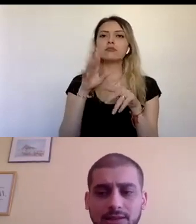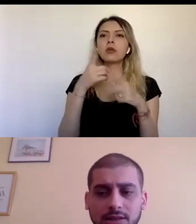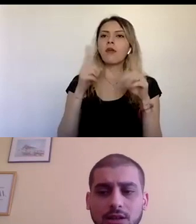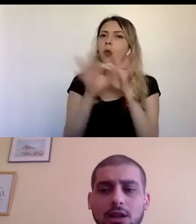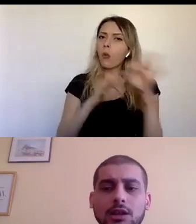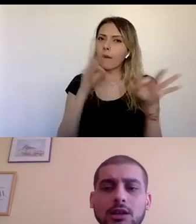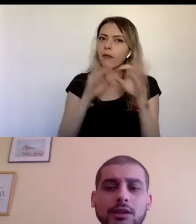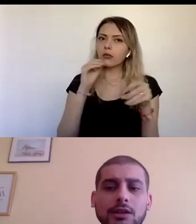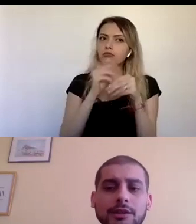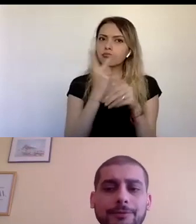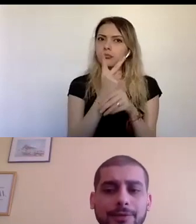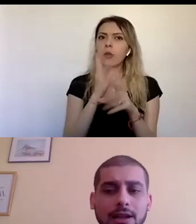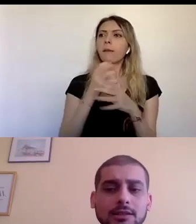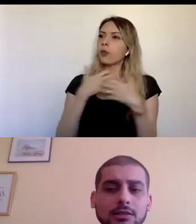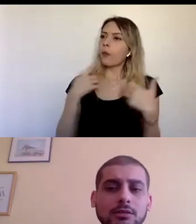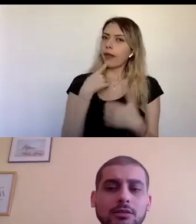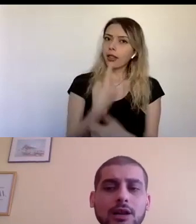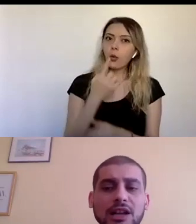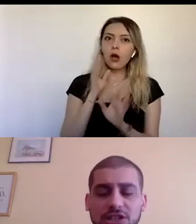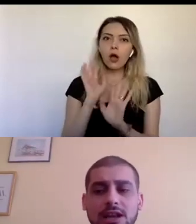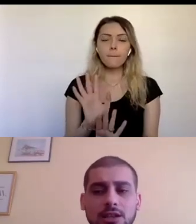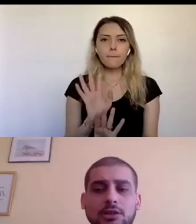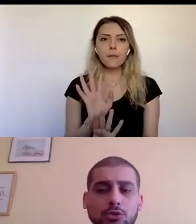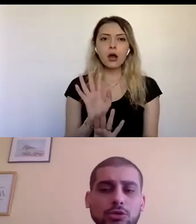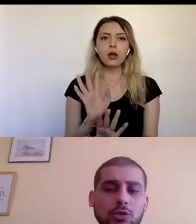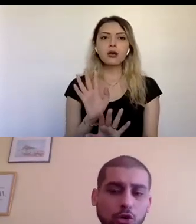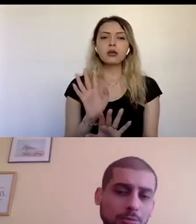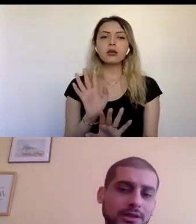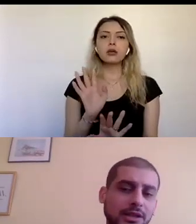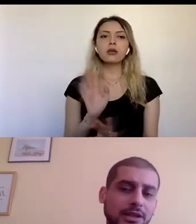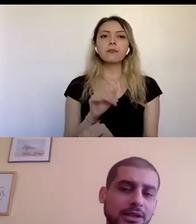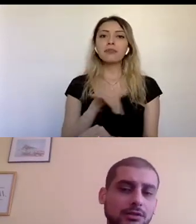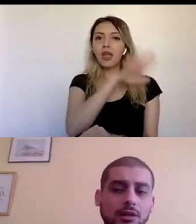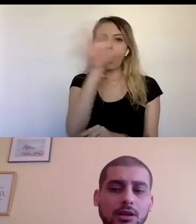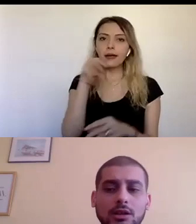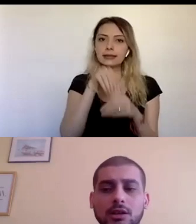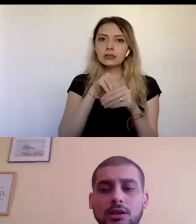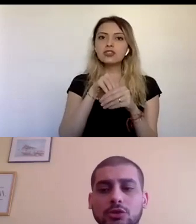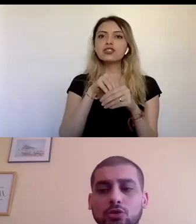bir tanesi. Fakat açık kaynak kodlu olmadığı için